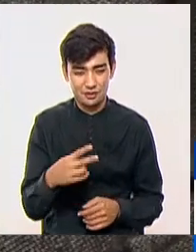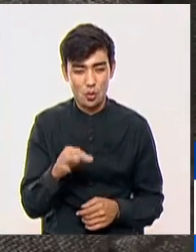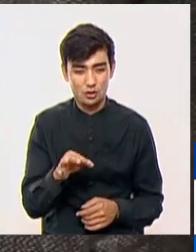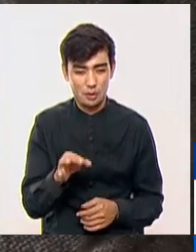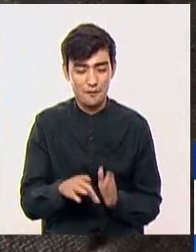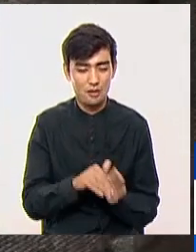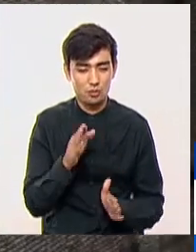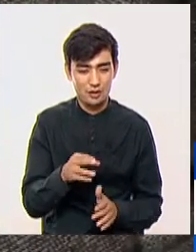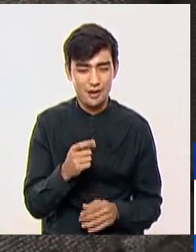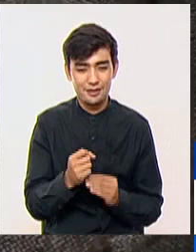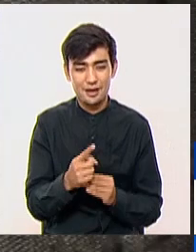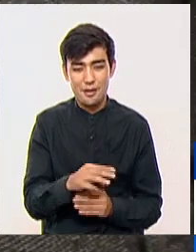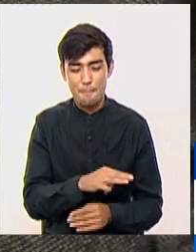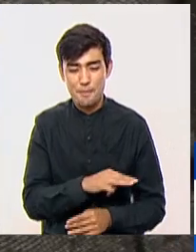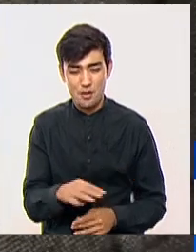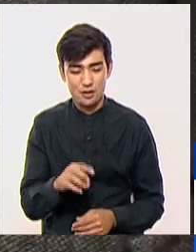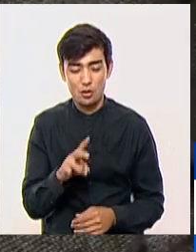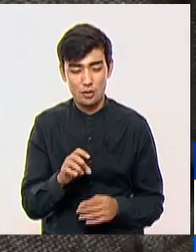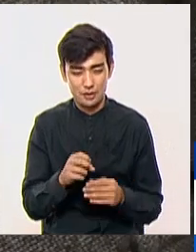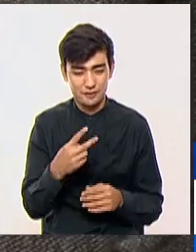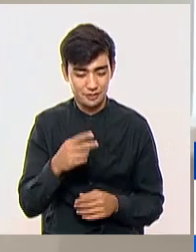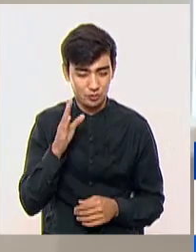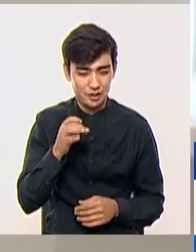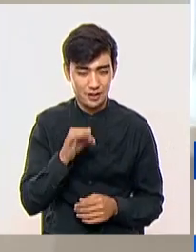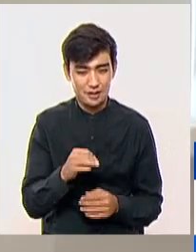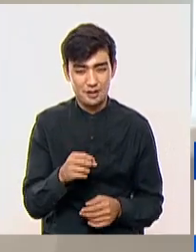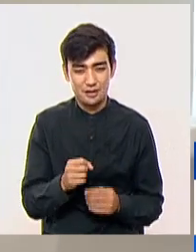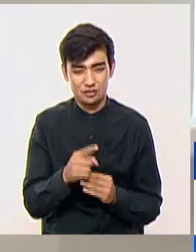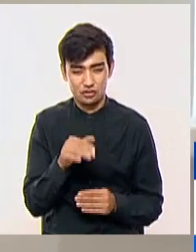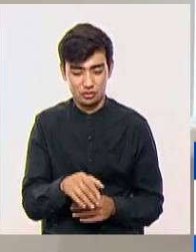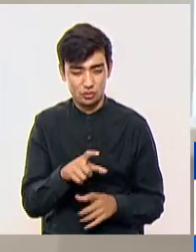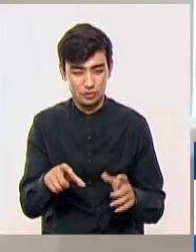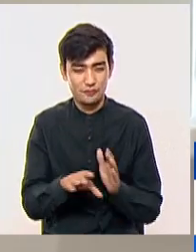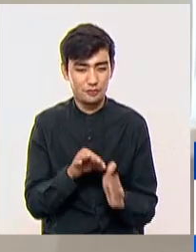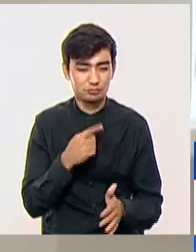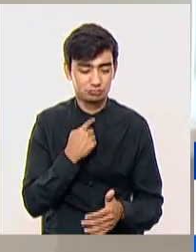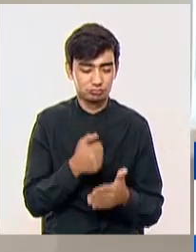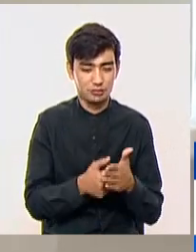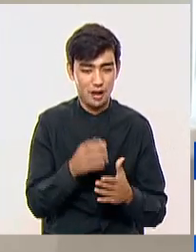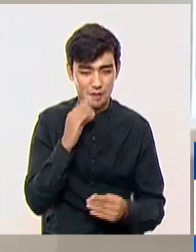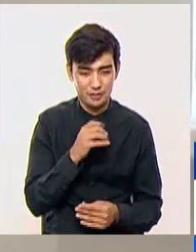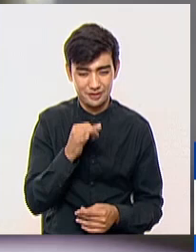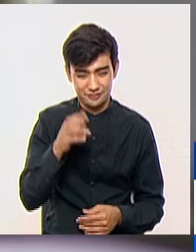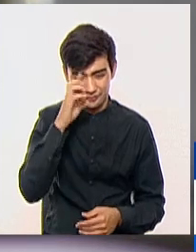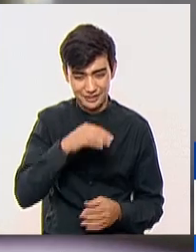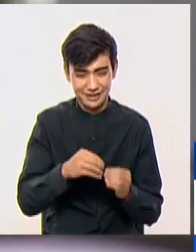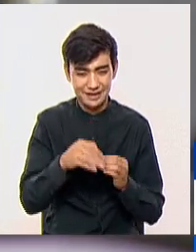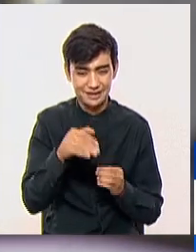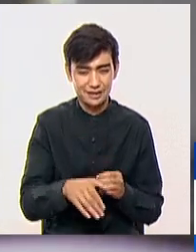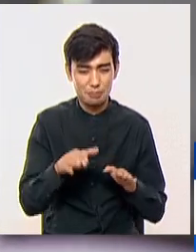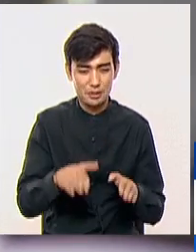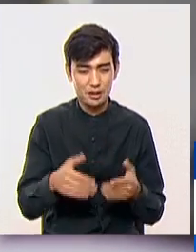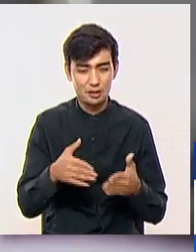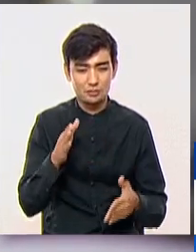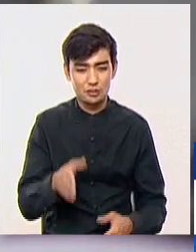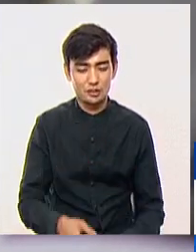қарашада өтеді. 11 миллионнан астам сайлаушы кандидаттардың біріне дауыс бере алады. Бүкіл ел бойынша 10 мыңға жуық сайлау учаскесі ашылады.